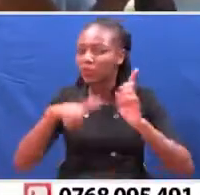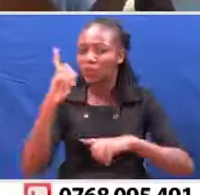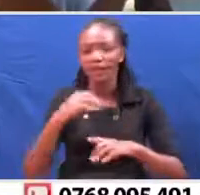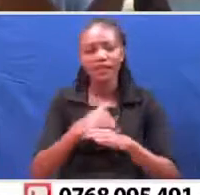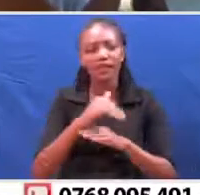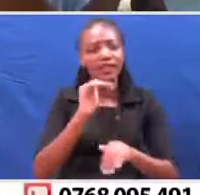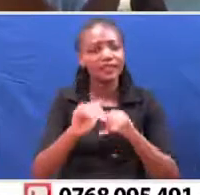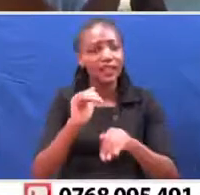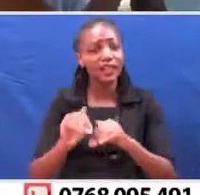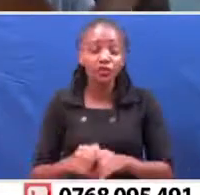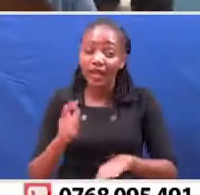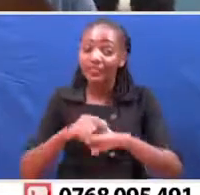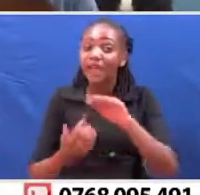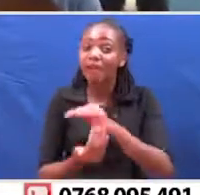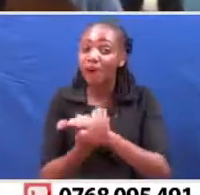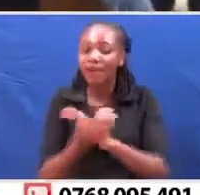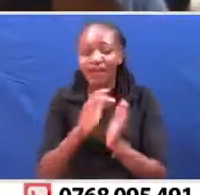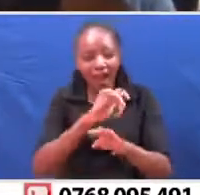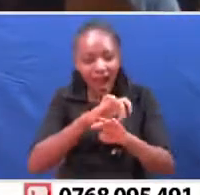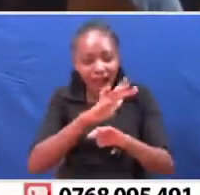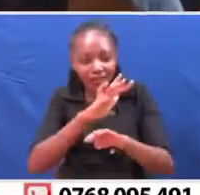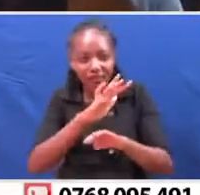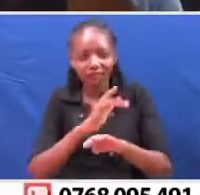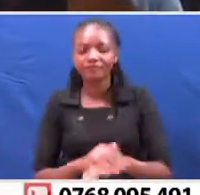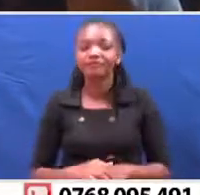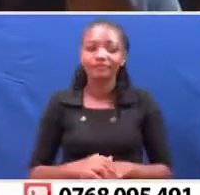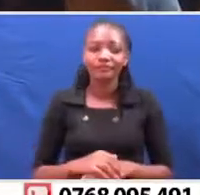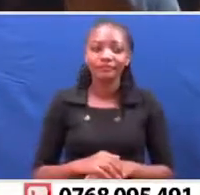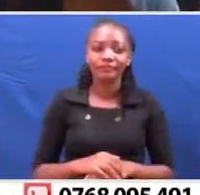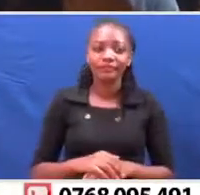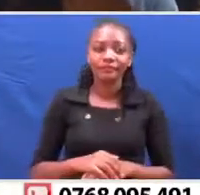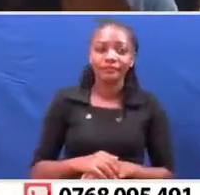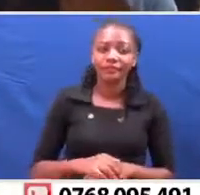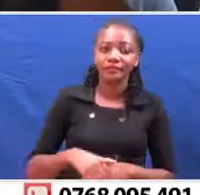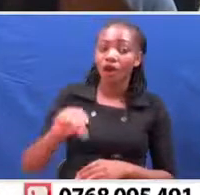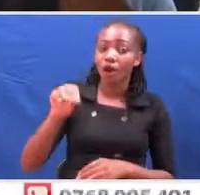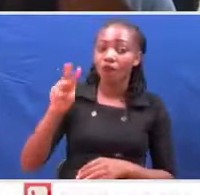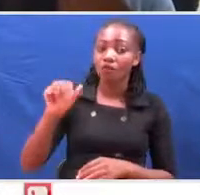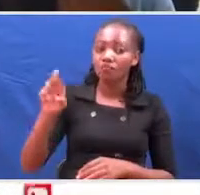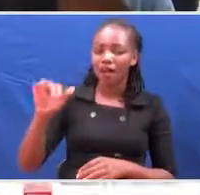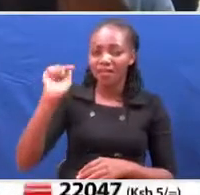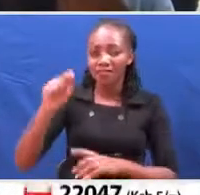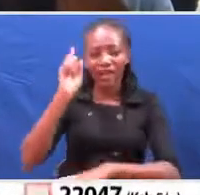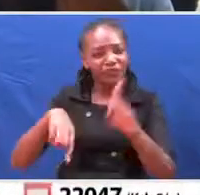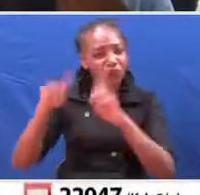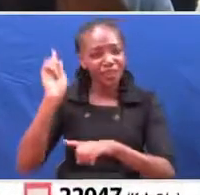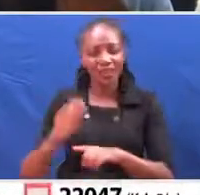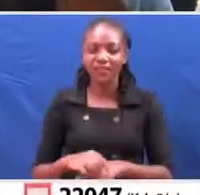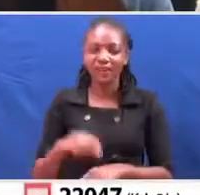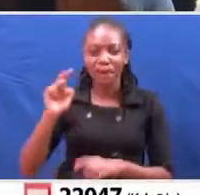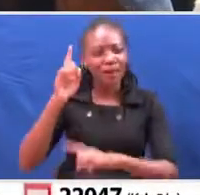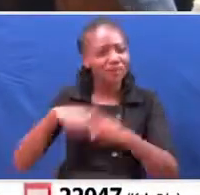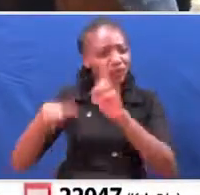twakiramba. Asubuhi na mapema mheshimiwa Idi Omari Boga ataweza